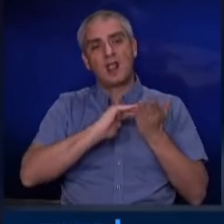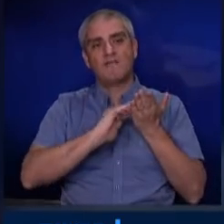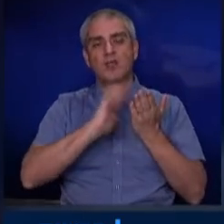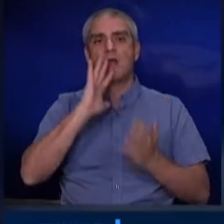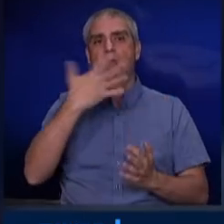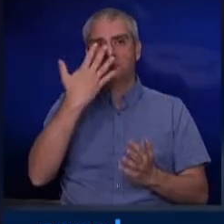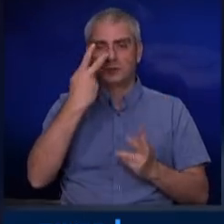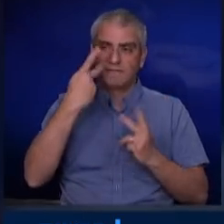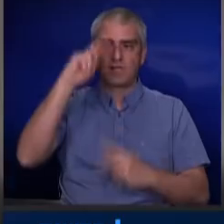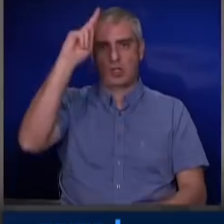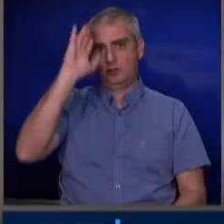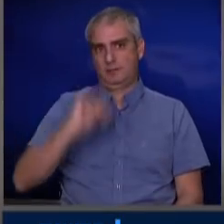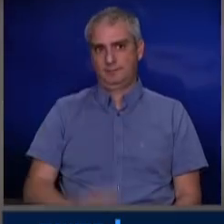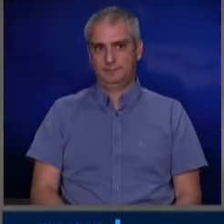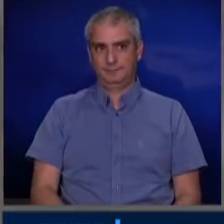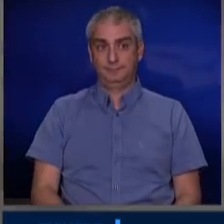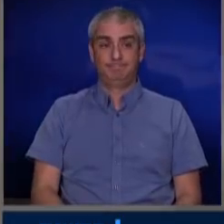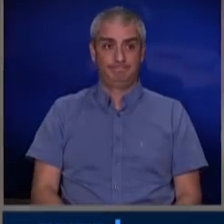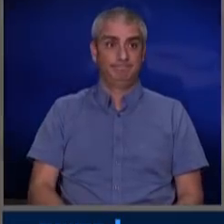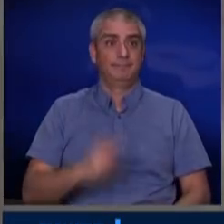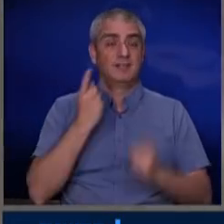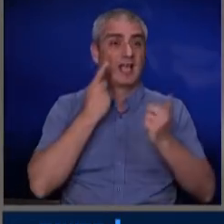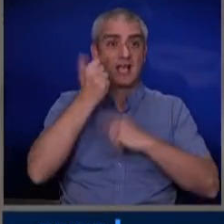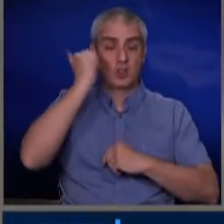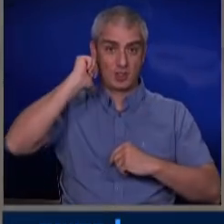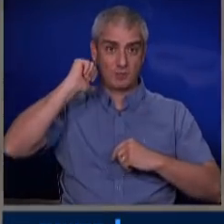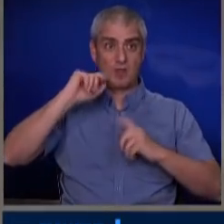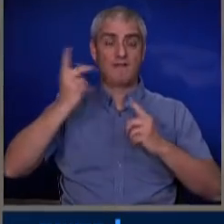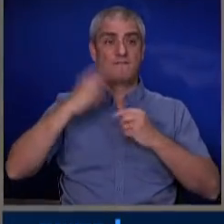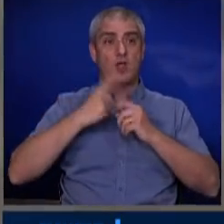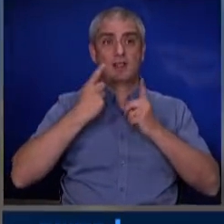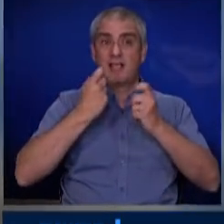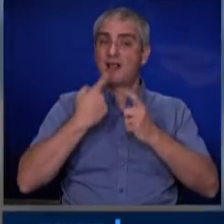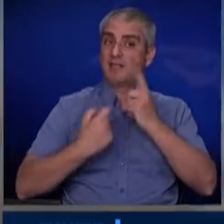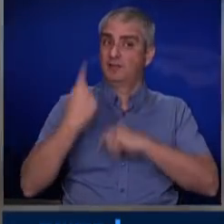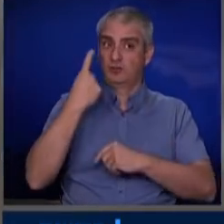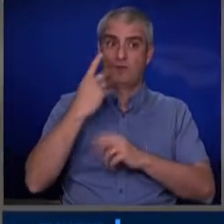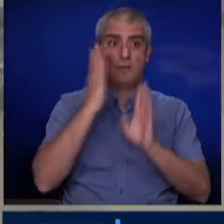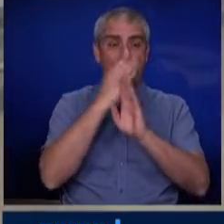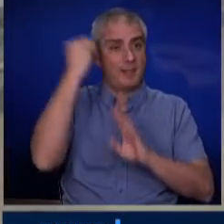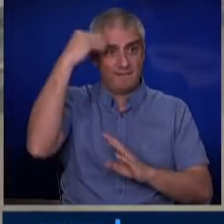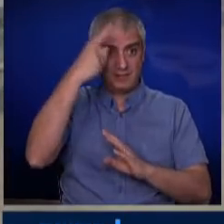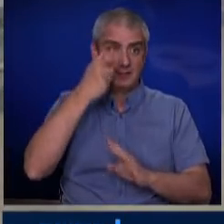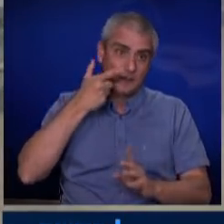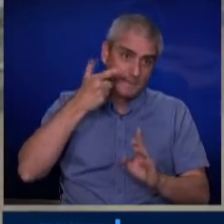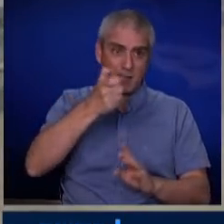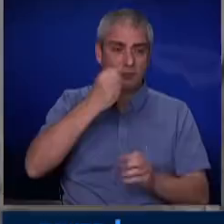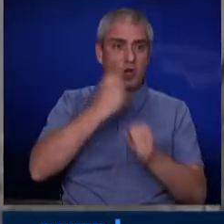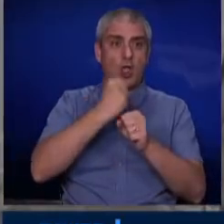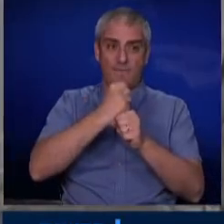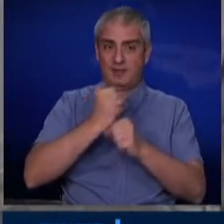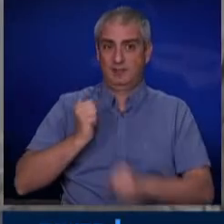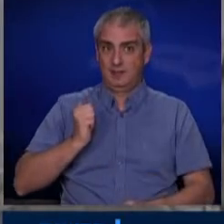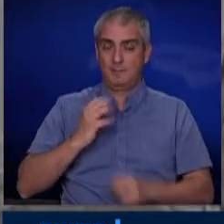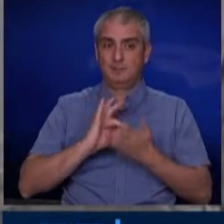5 שנים ולמעלה מזה. ירי הרקטות אתמול ואירוע ירי מהשבוע שעבר שבו מחבל פלסטיני פגע ברגלו של עובד